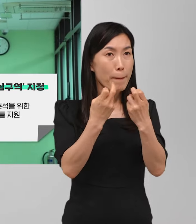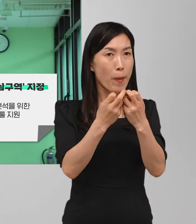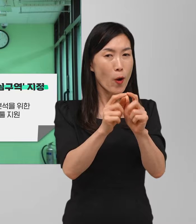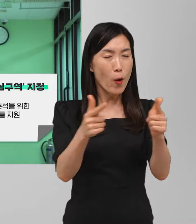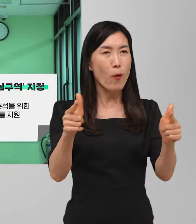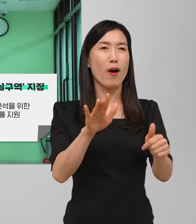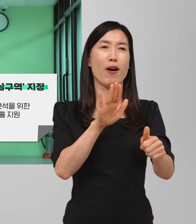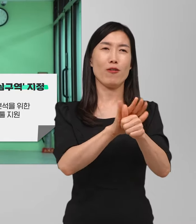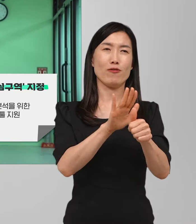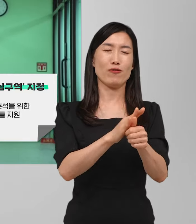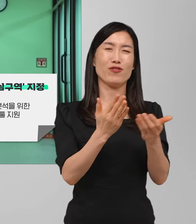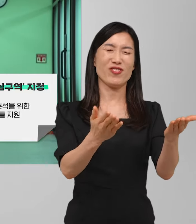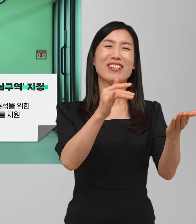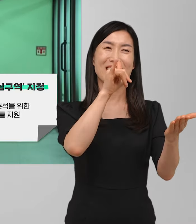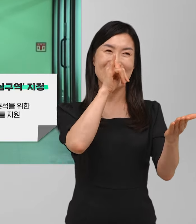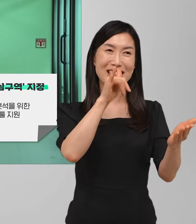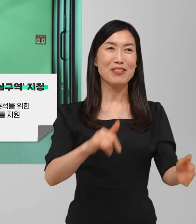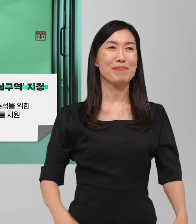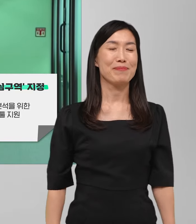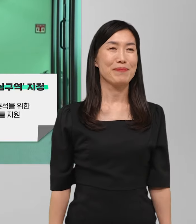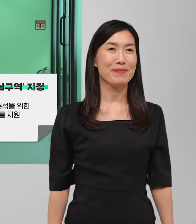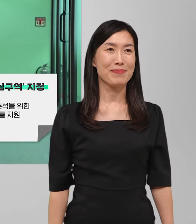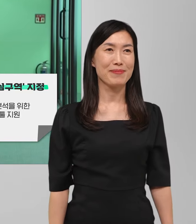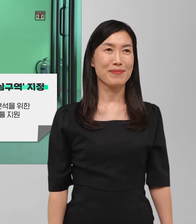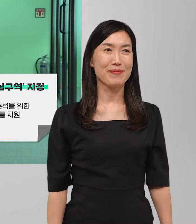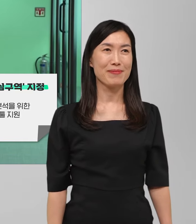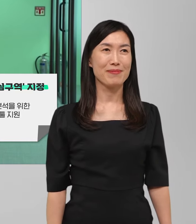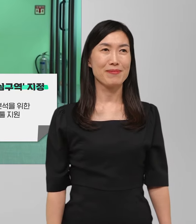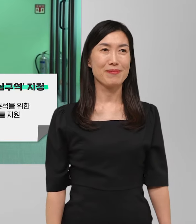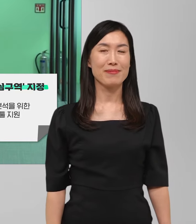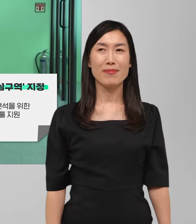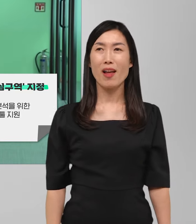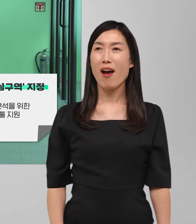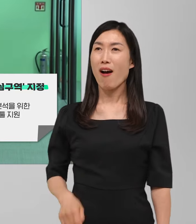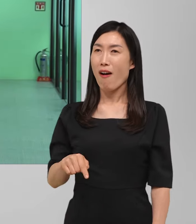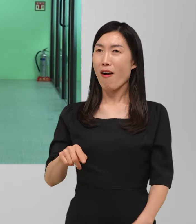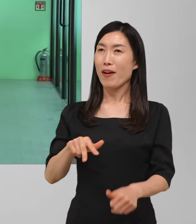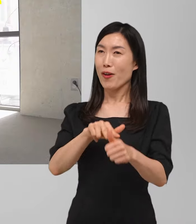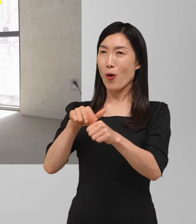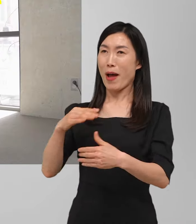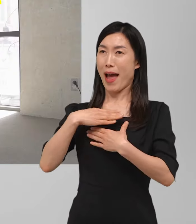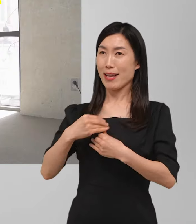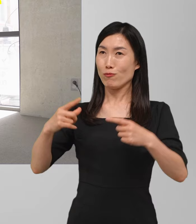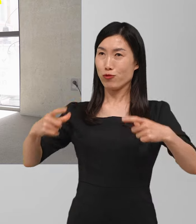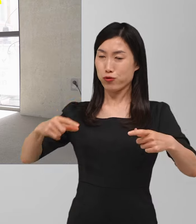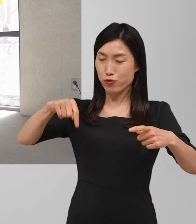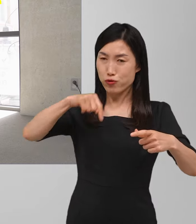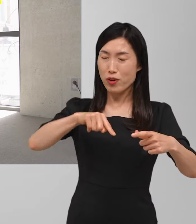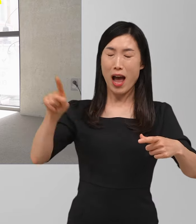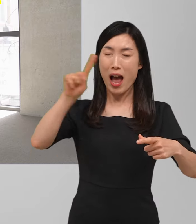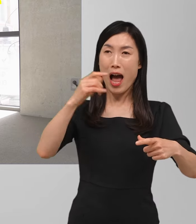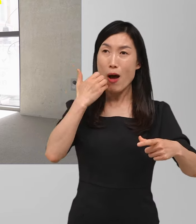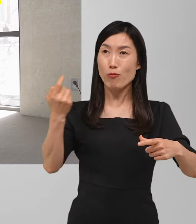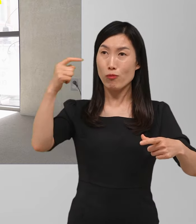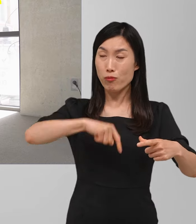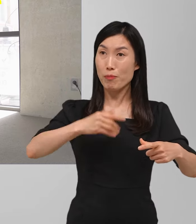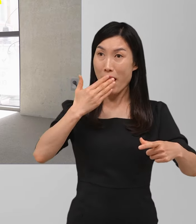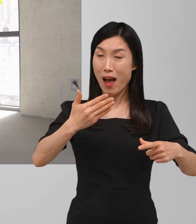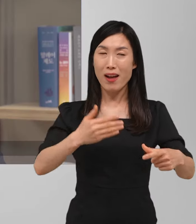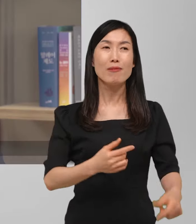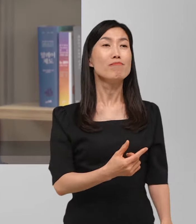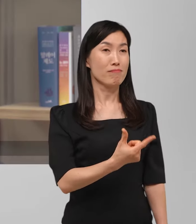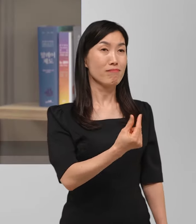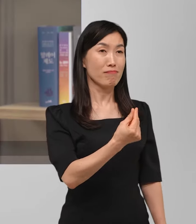가지 툴들도 직접 지원할 수 있는 그런 방안들을 수립해서 시행하게 됩니다. 데이터 안심구역은 누구나 사용할 수 있는